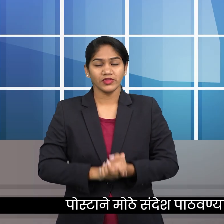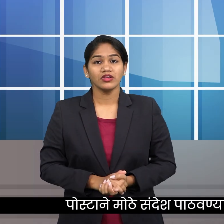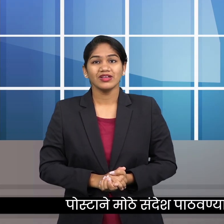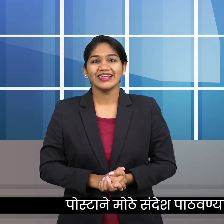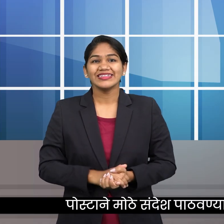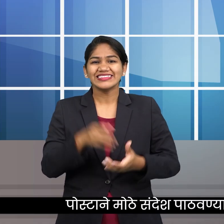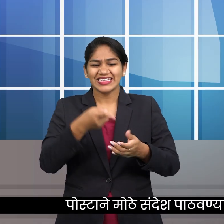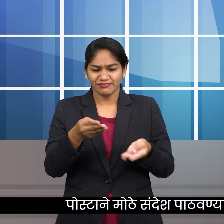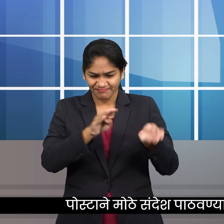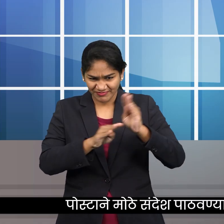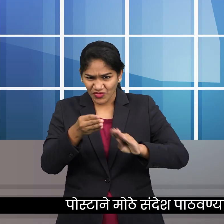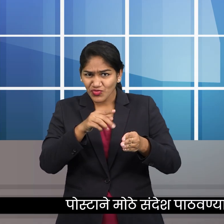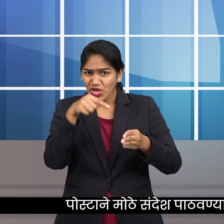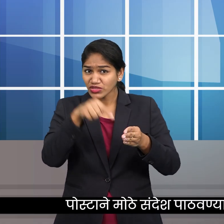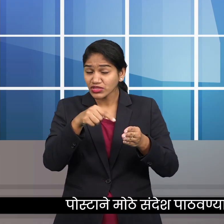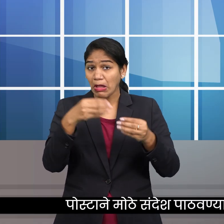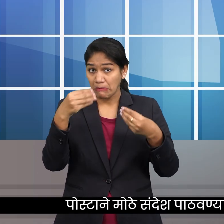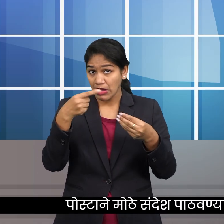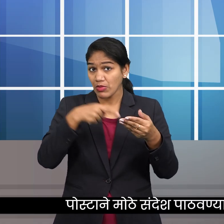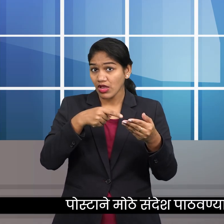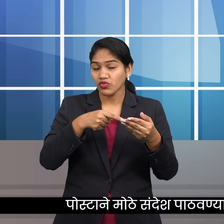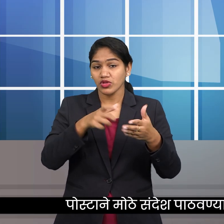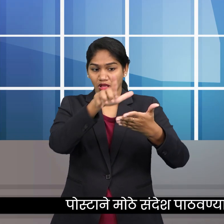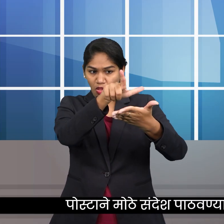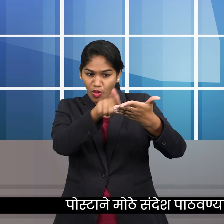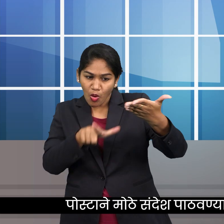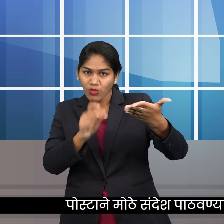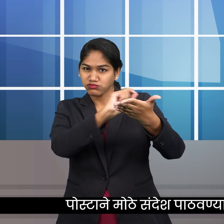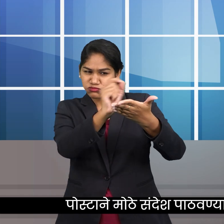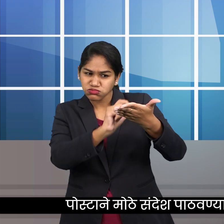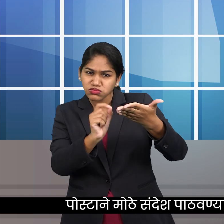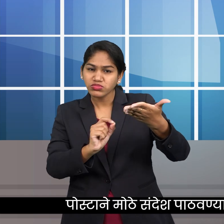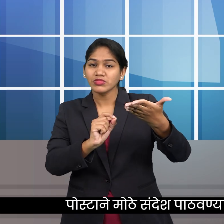पोस्टाने मोठे संदेश पाठवण्यासाठी वापरला जाणारा एक फोल्डेबल पेपर.